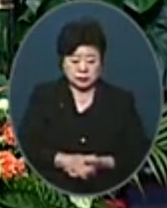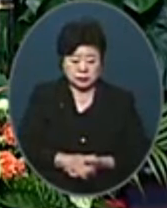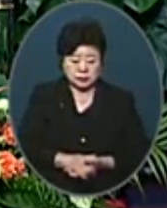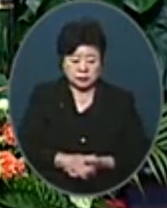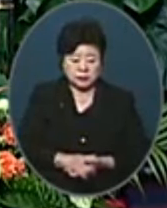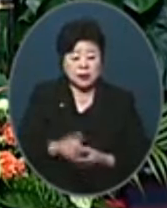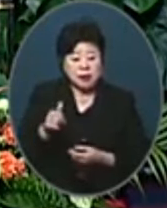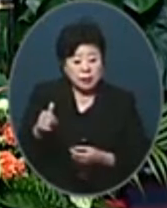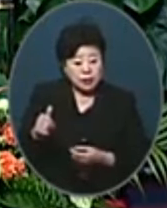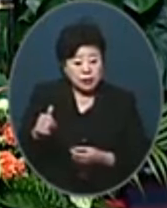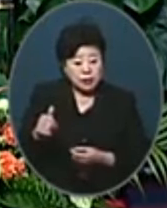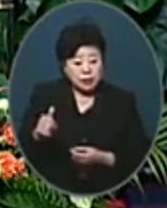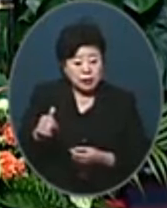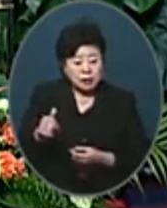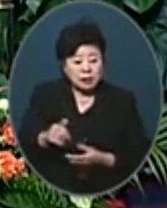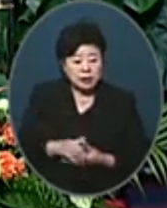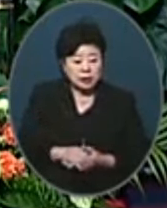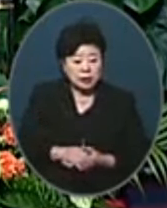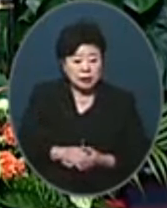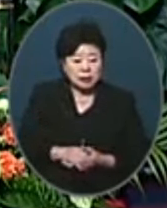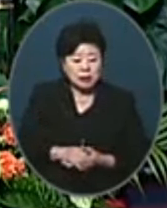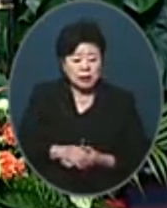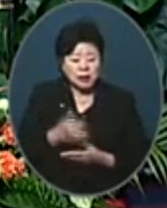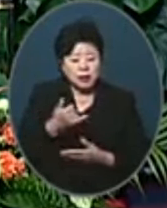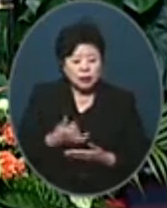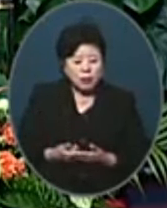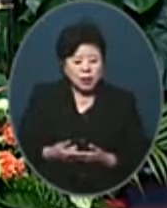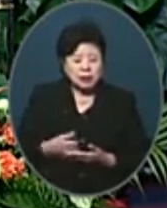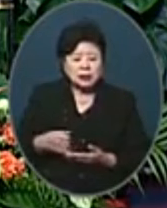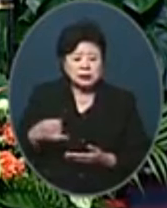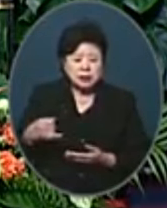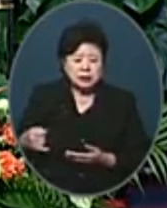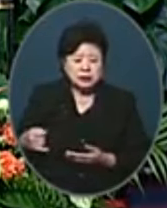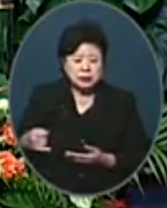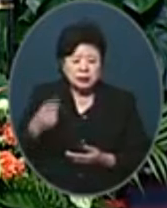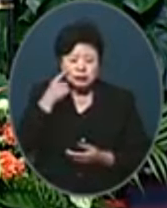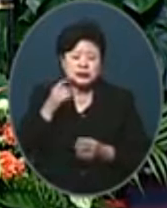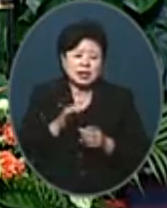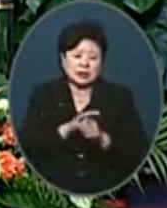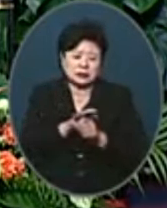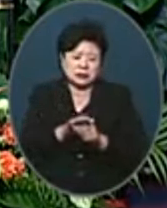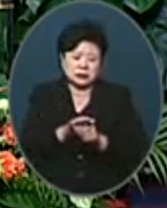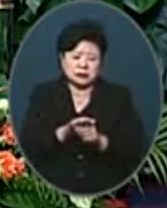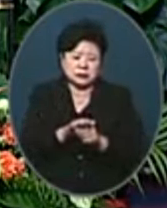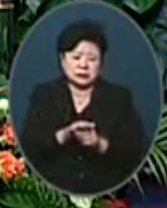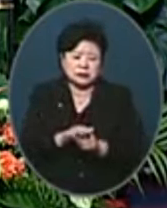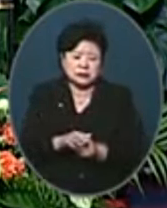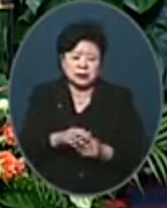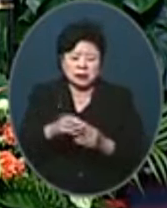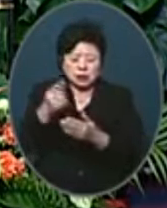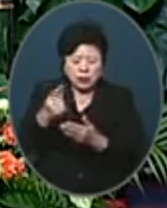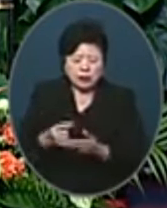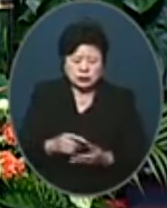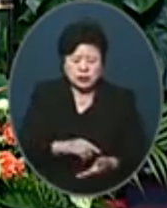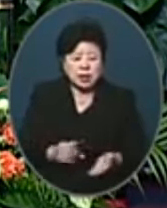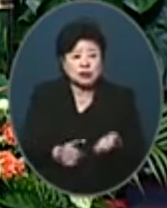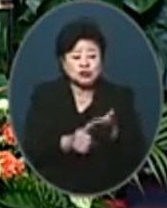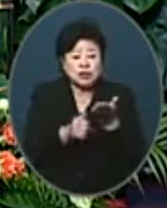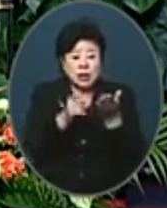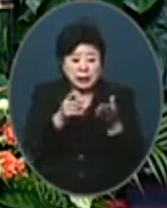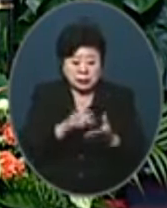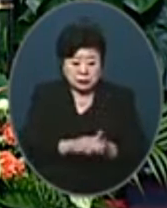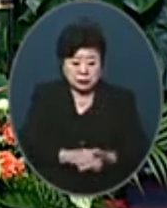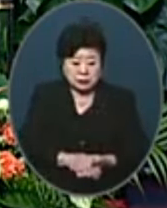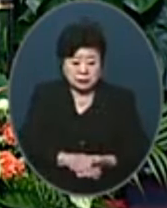그러자 남편은 고아가 된 아이들이 너무 불쌍하니 당장 데려다가 우리가 키우자고